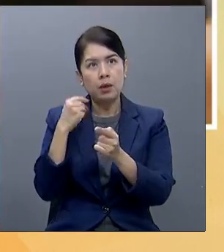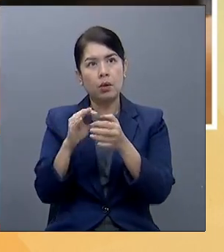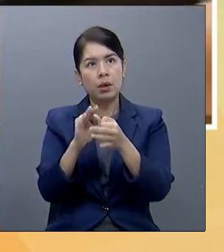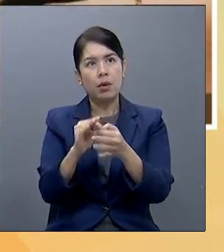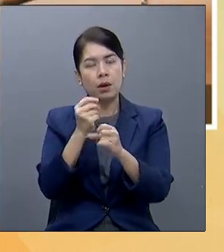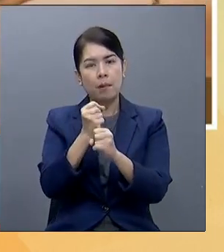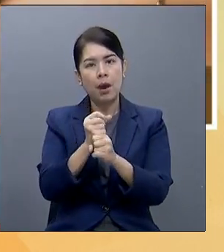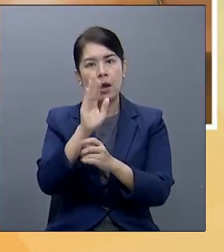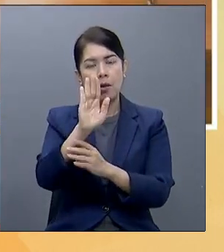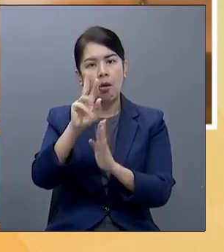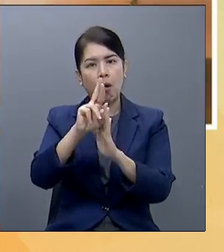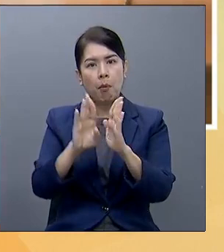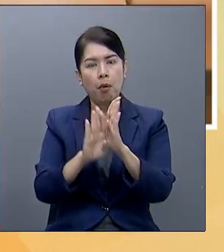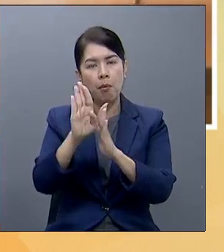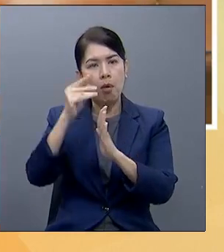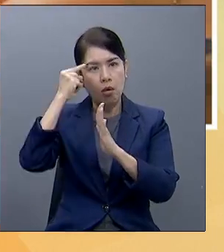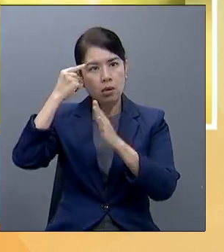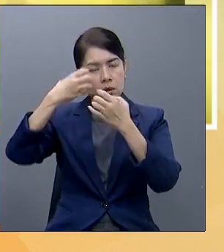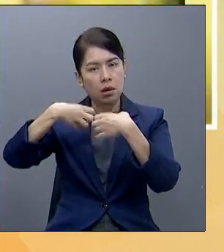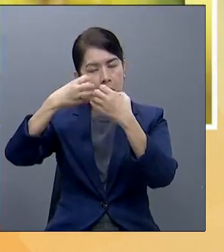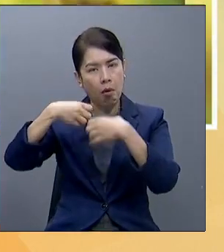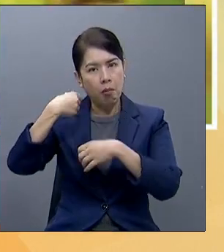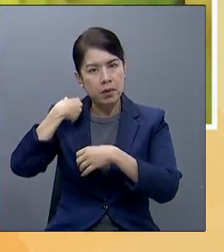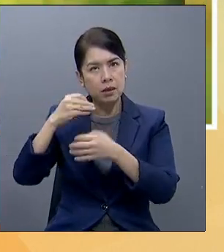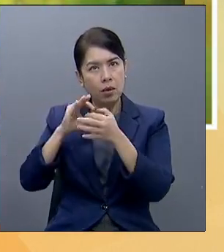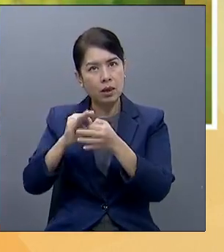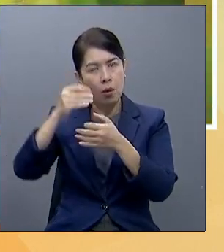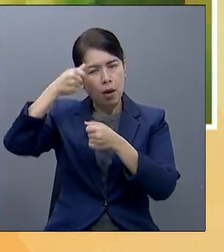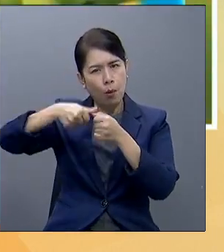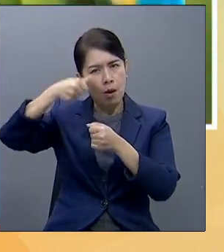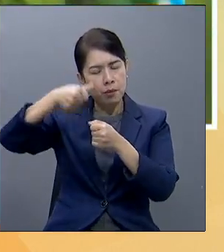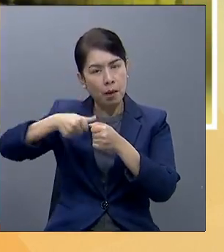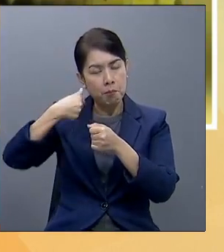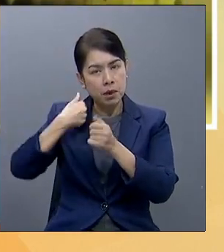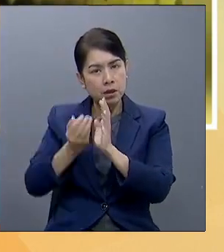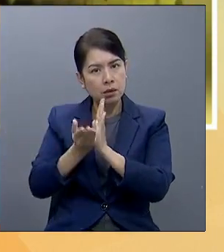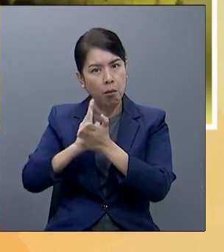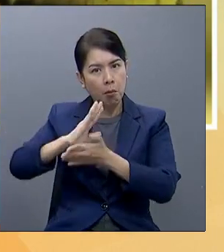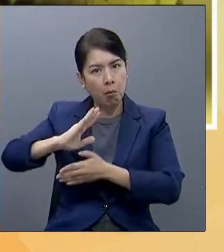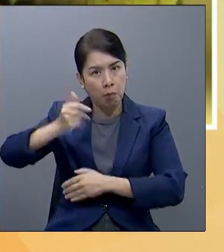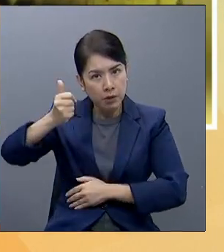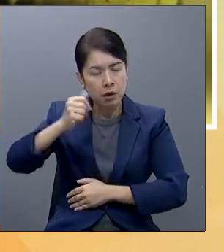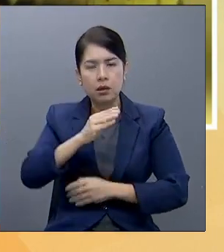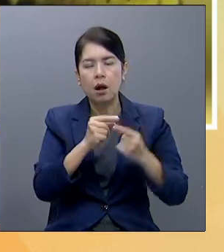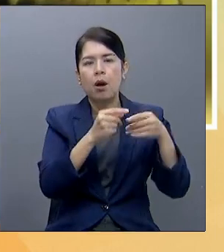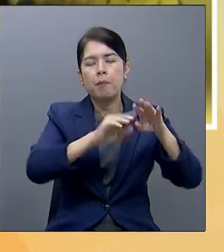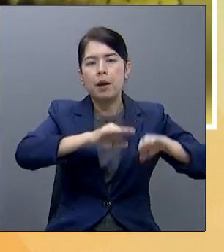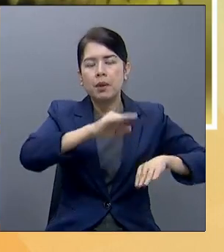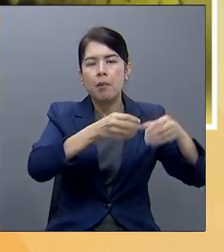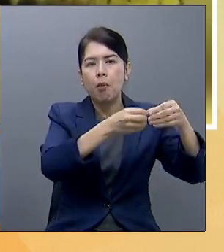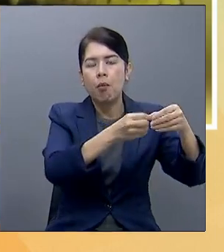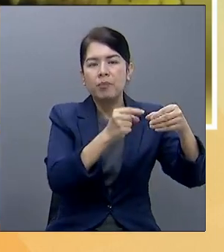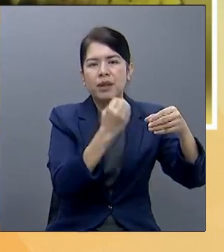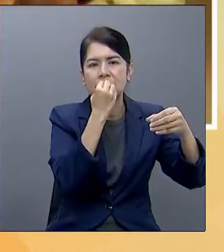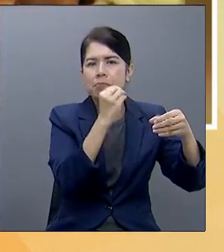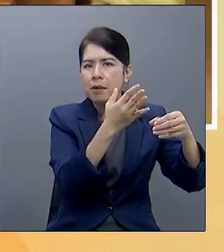ของระบบสมองในด้านของการรู้คิดนะครับในด้านของความจำเนี่ยดีขึ้นเมื่อเทียบกับกลุ่มที่ไม่ได้รับนะครับก็จะดูเหมือนมีประโย